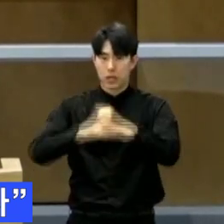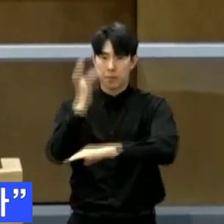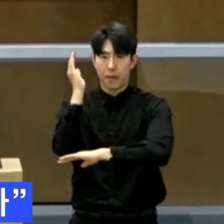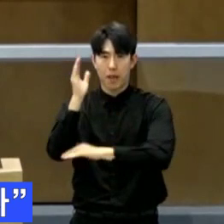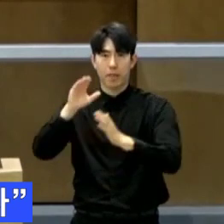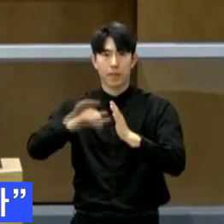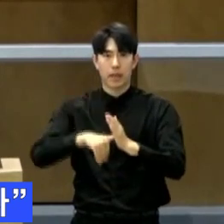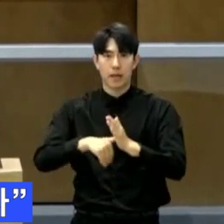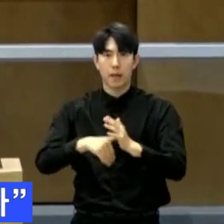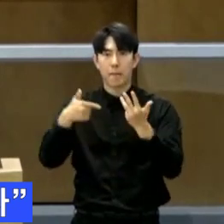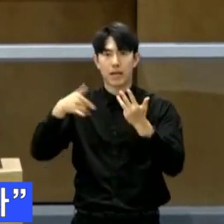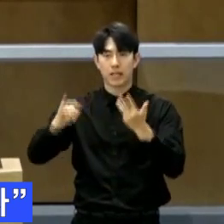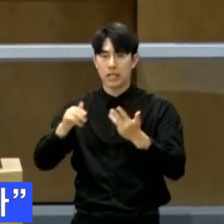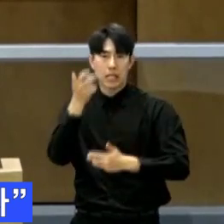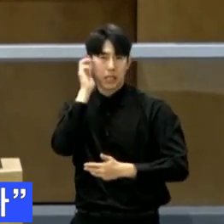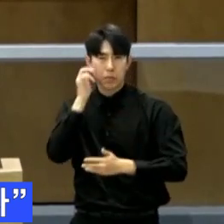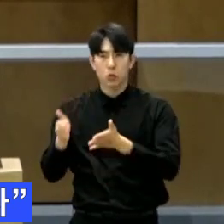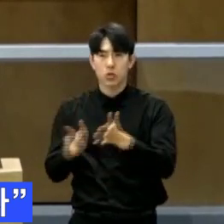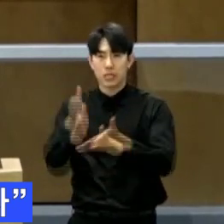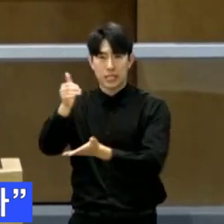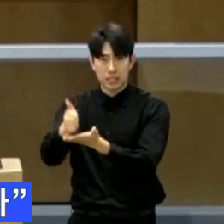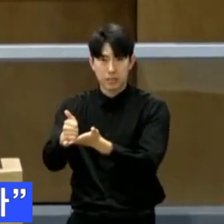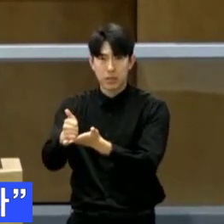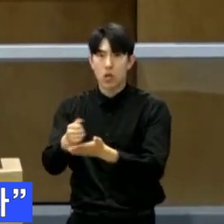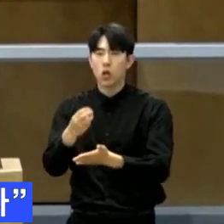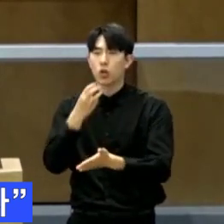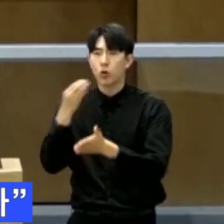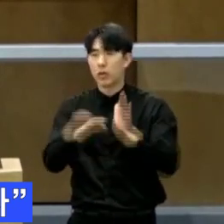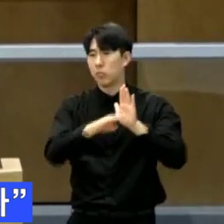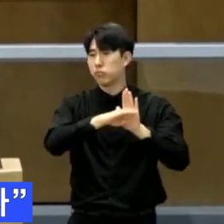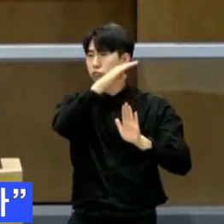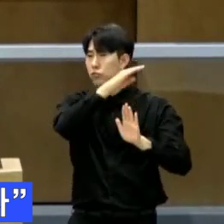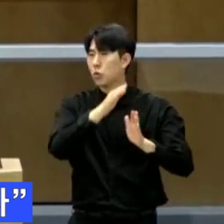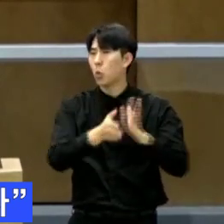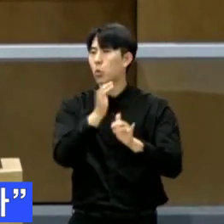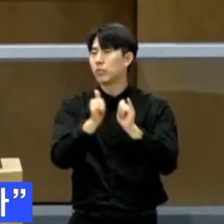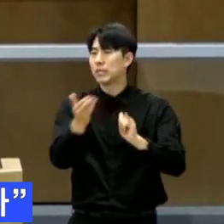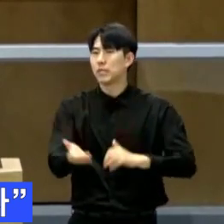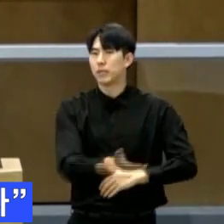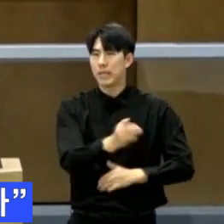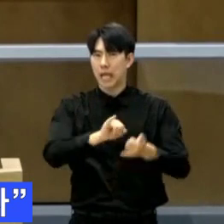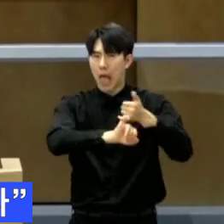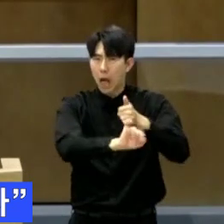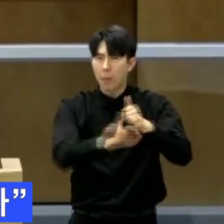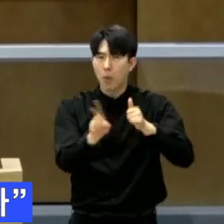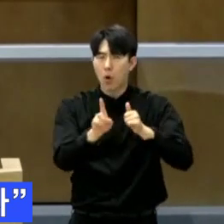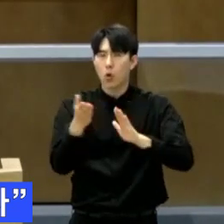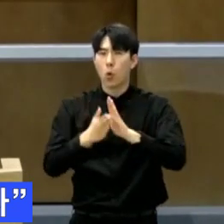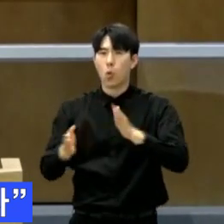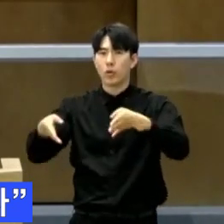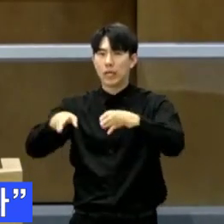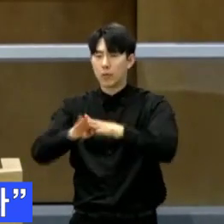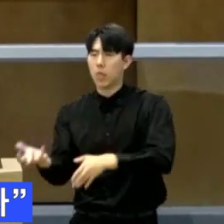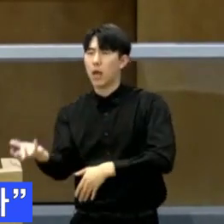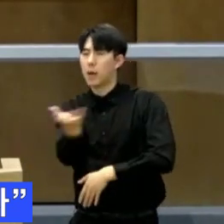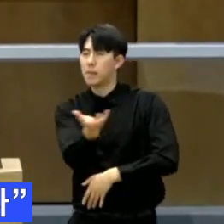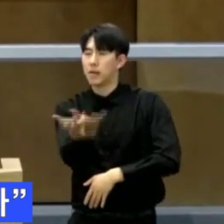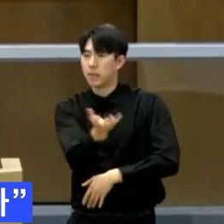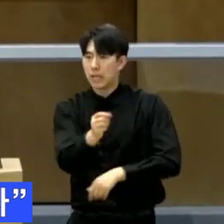통해 민선 8기 김동연 지사님이 경기 북부 도민들에게 공약한 경기도 공공기관 이전을 조속히 추진할